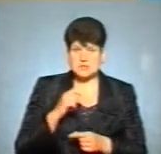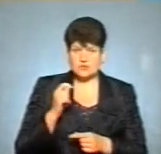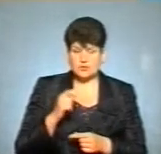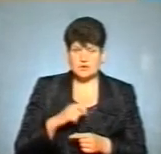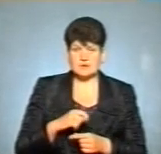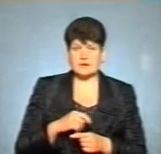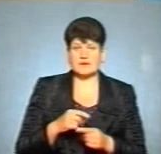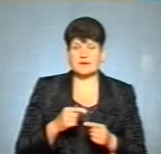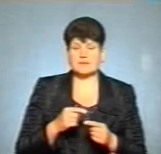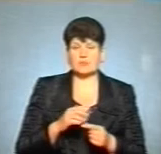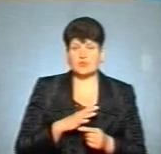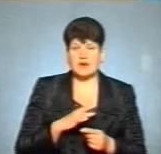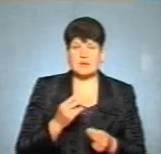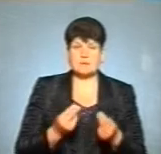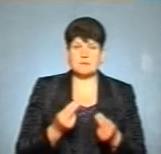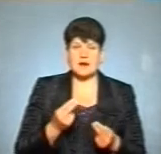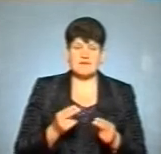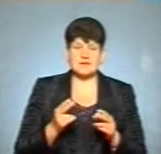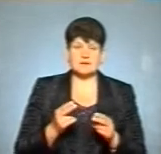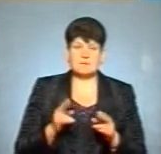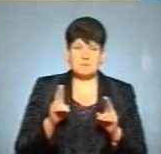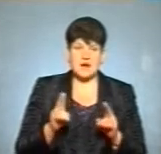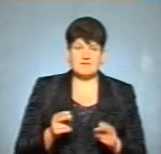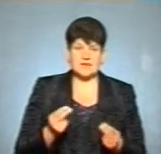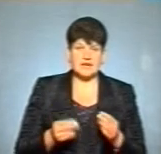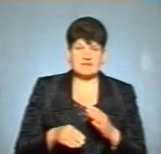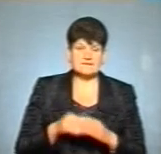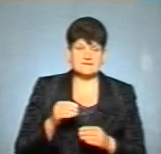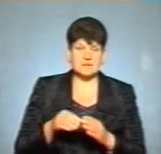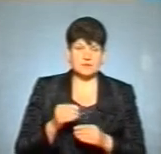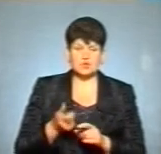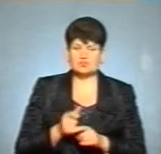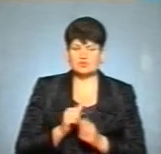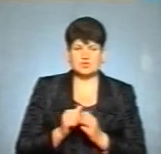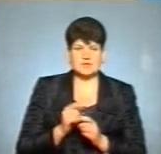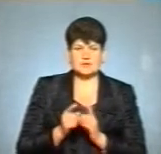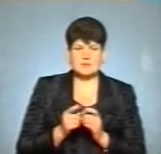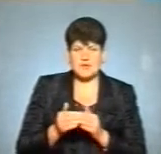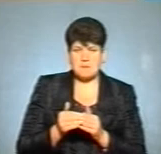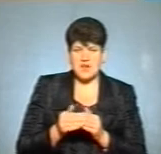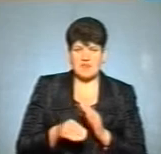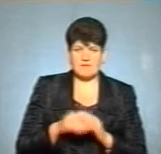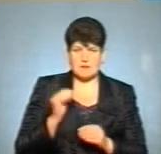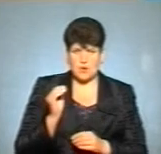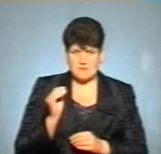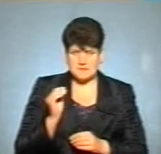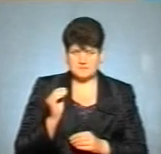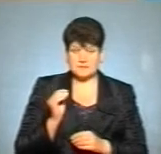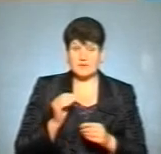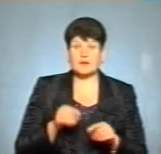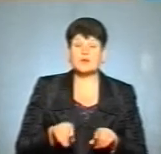інколи правила гри, мається на увазі правила гри виборчі, вони дуже часто змінюються перед самими виборами. Так,